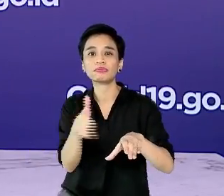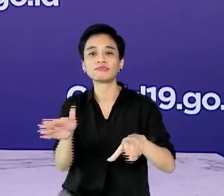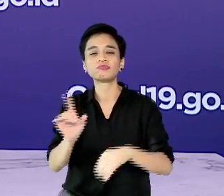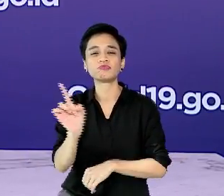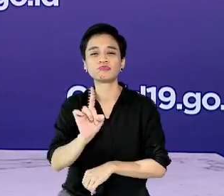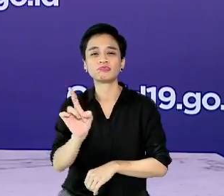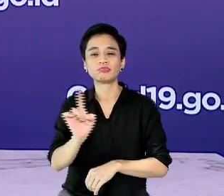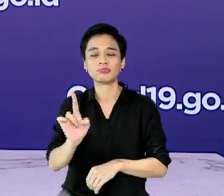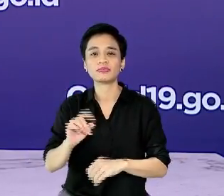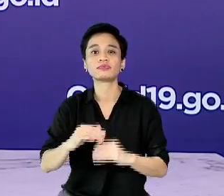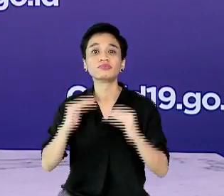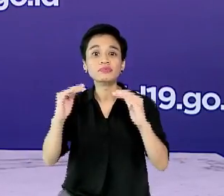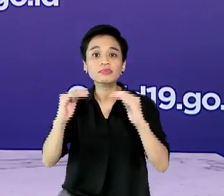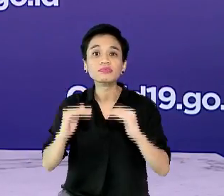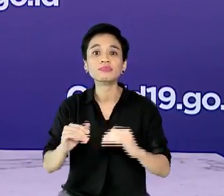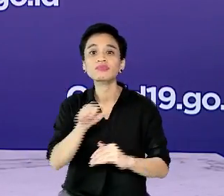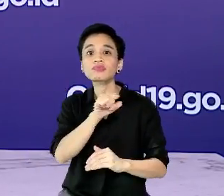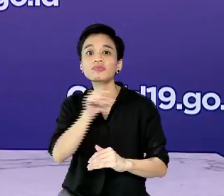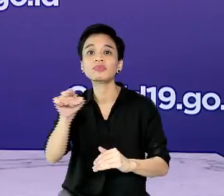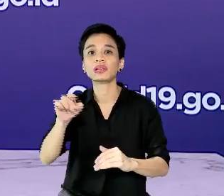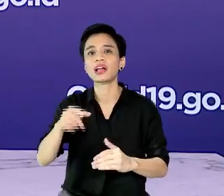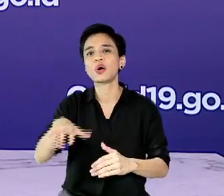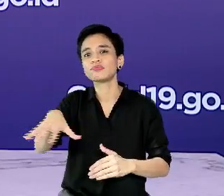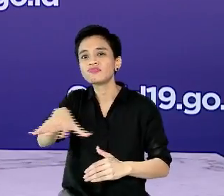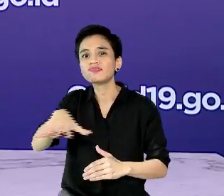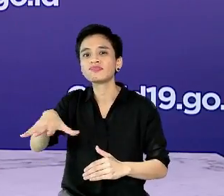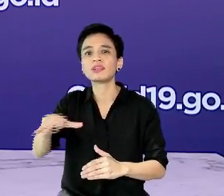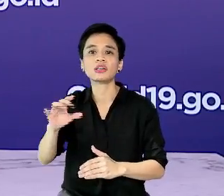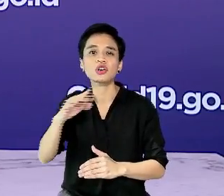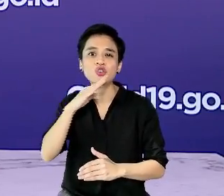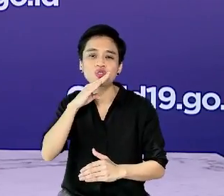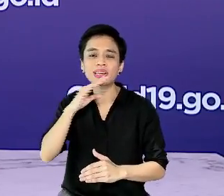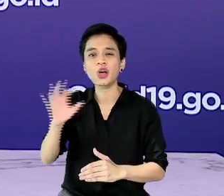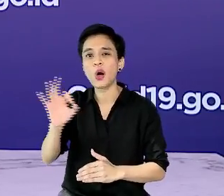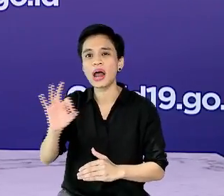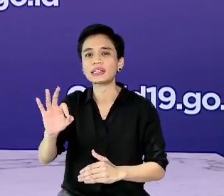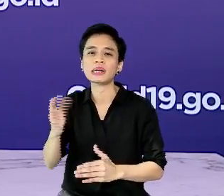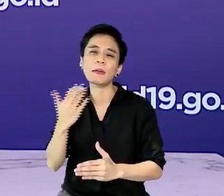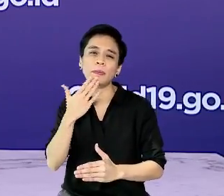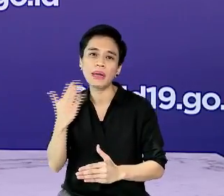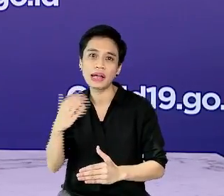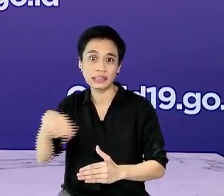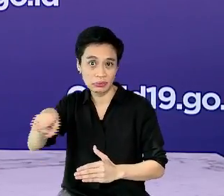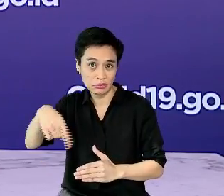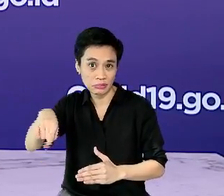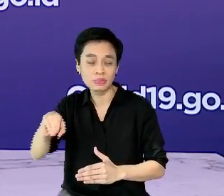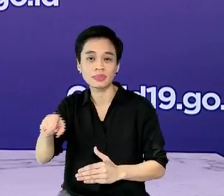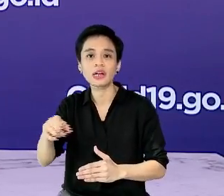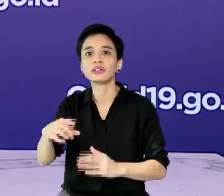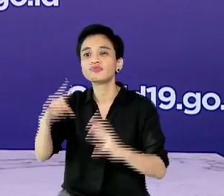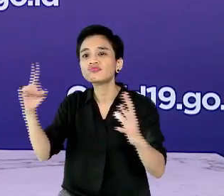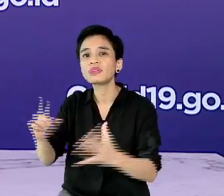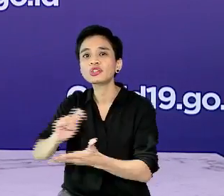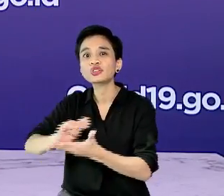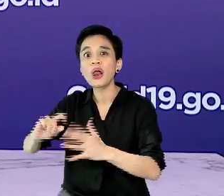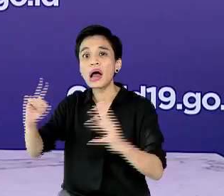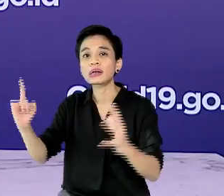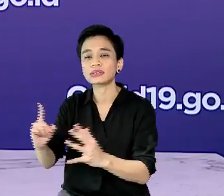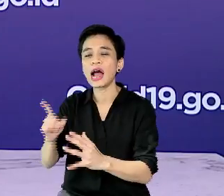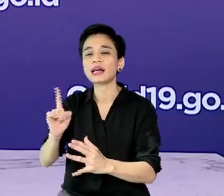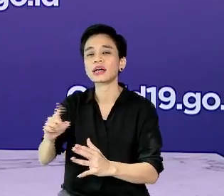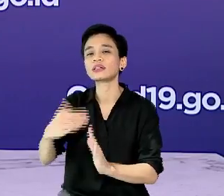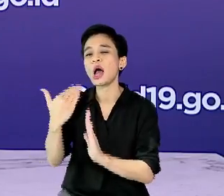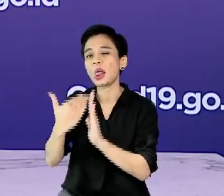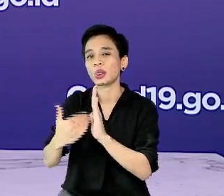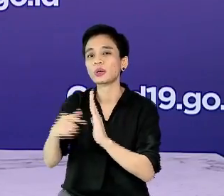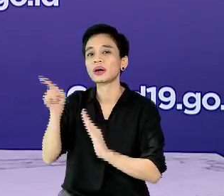Selanjutnya, kegiatan belajar mengajar di zona kuning dan oranye akan mengikuti keputusan Kementerian Pendidikan Riset dan